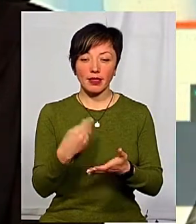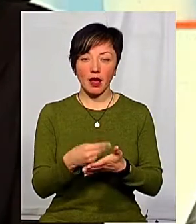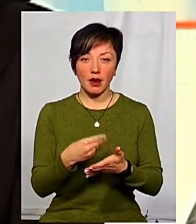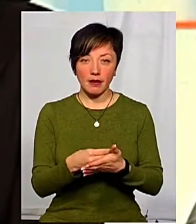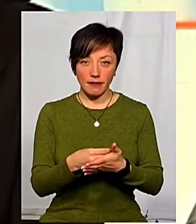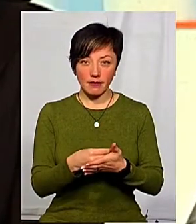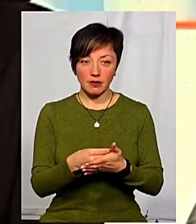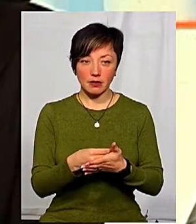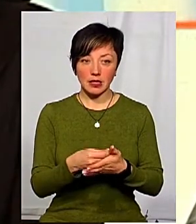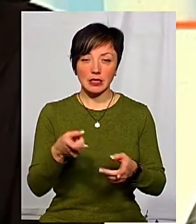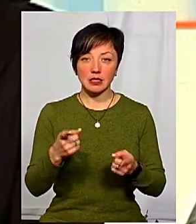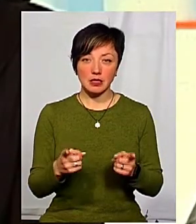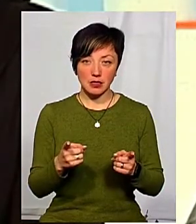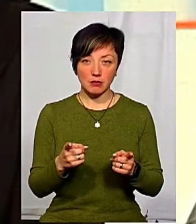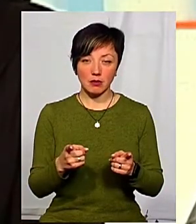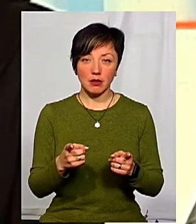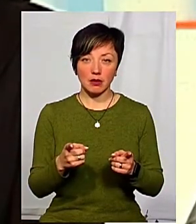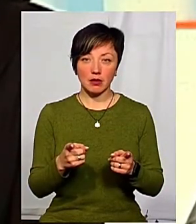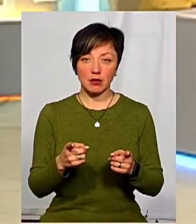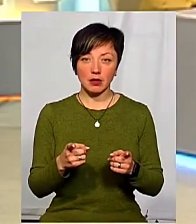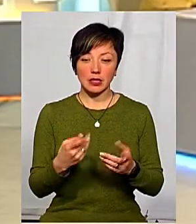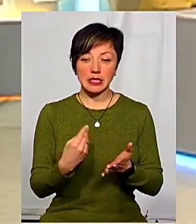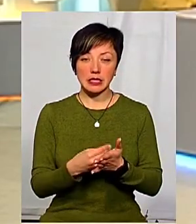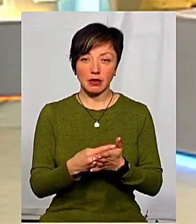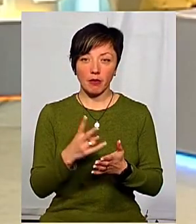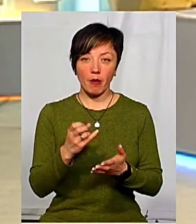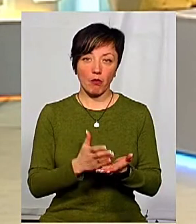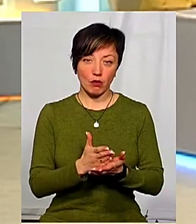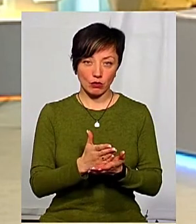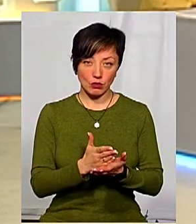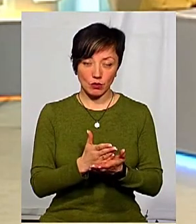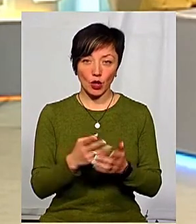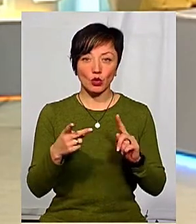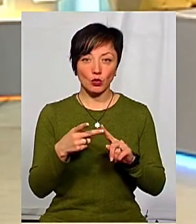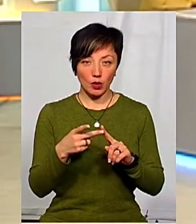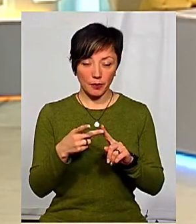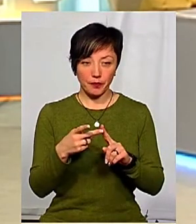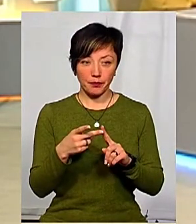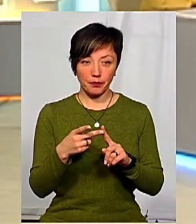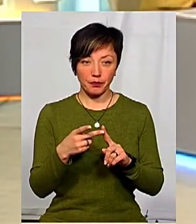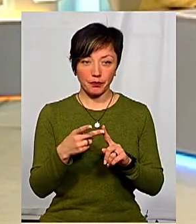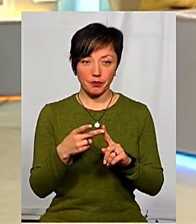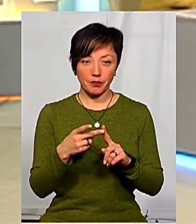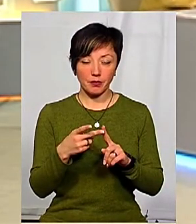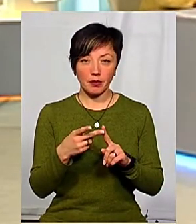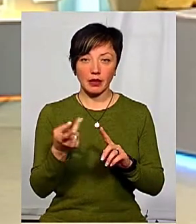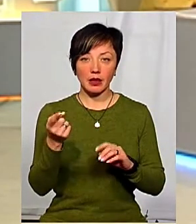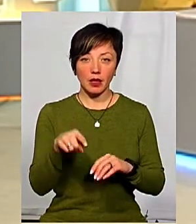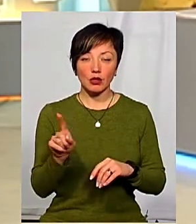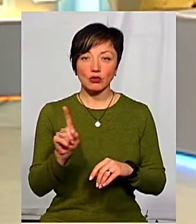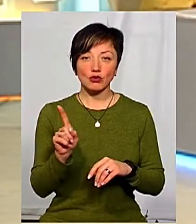тарифи дійсним реальним цінам на послуги? Друге, значить, те,